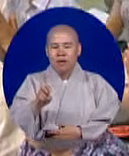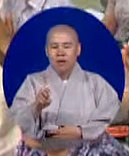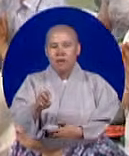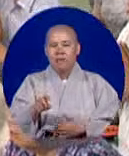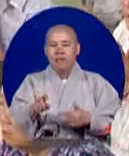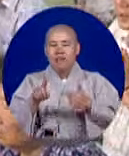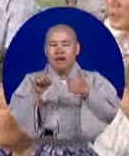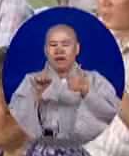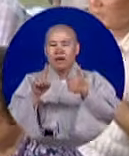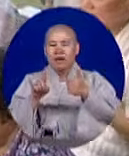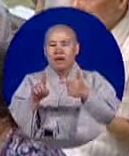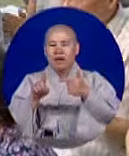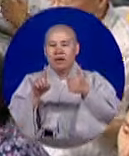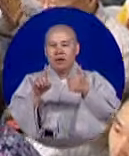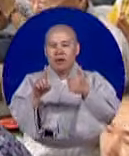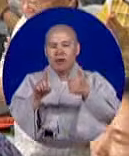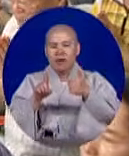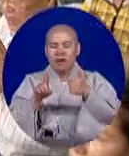의불수비로다